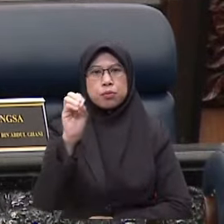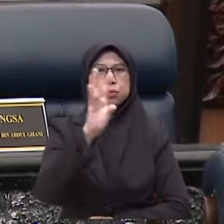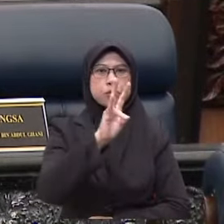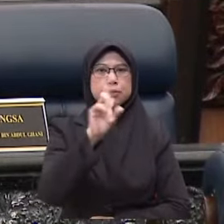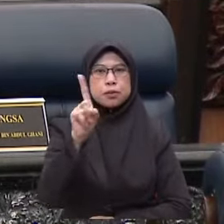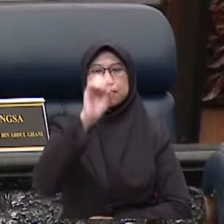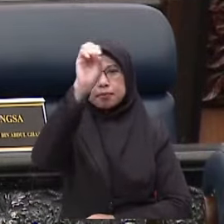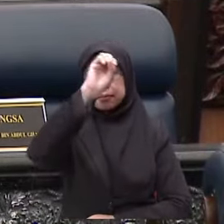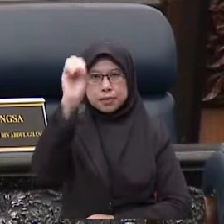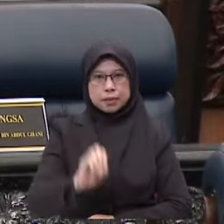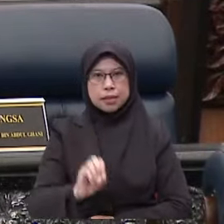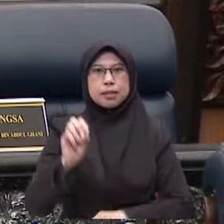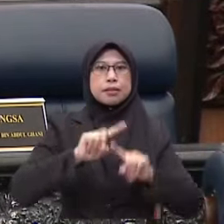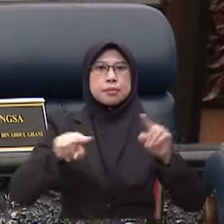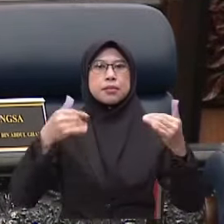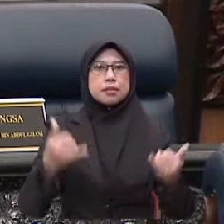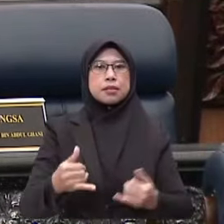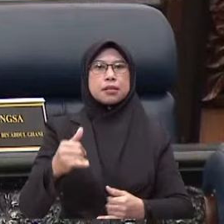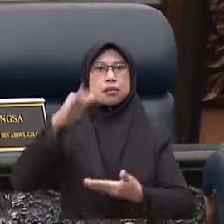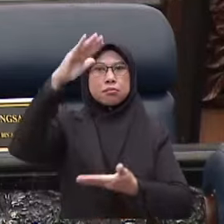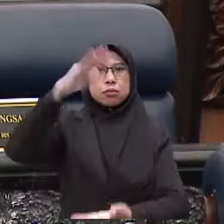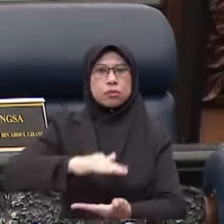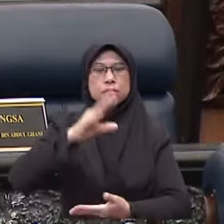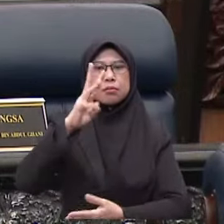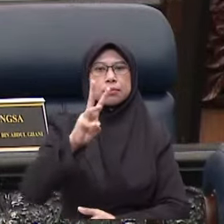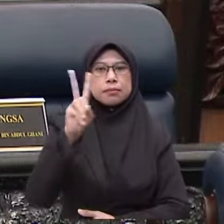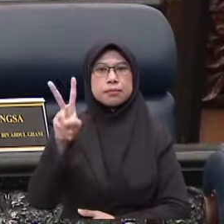71% sekarang ni tinggal